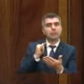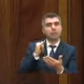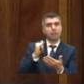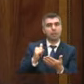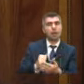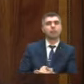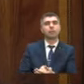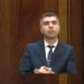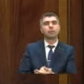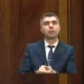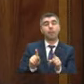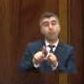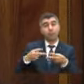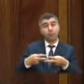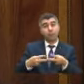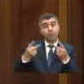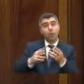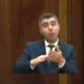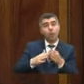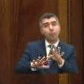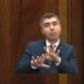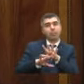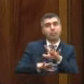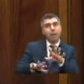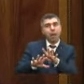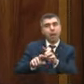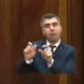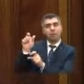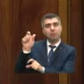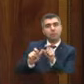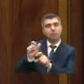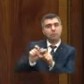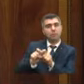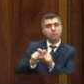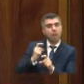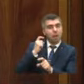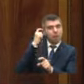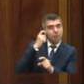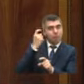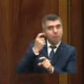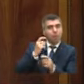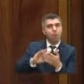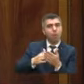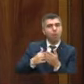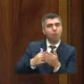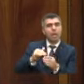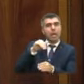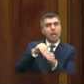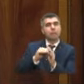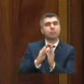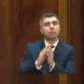والمتكررة الصادرة عن قوى مجتمعية مختلفة، وهي انشغالات عبر عنها حزب